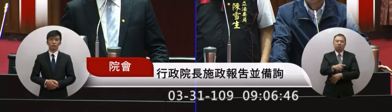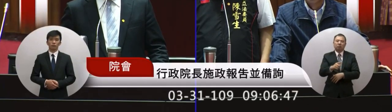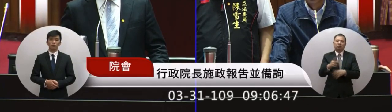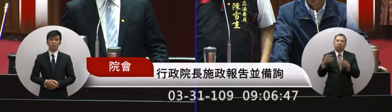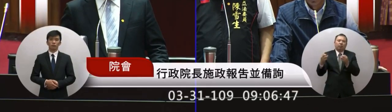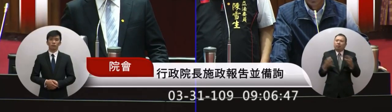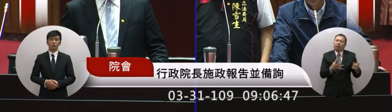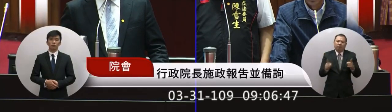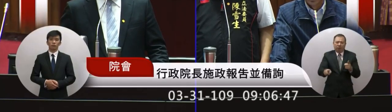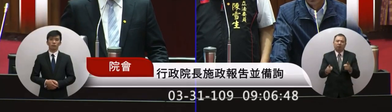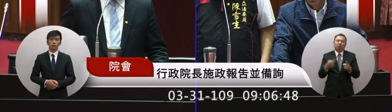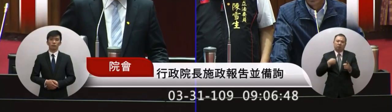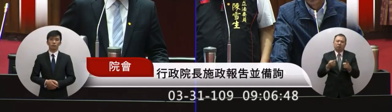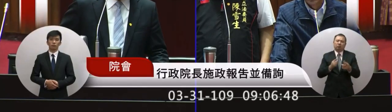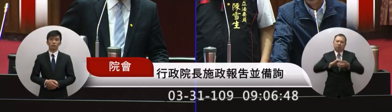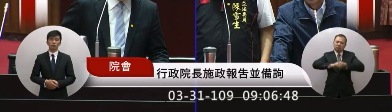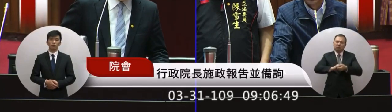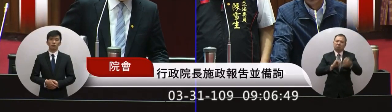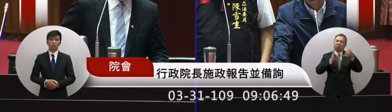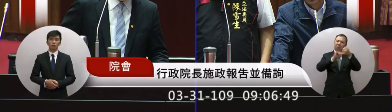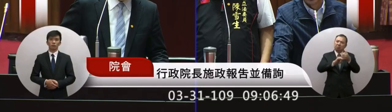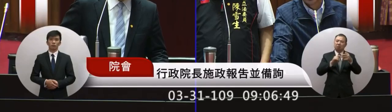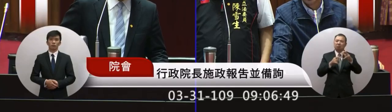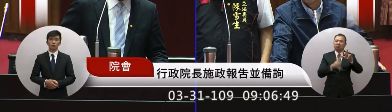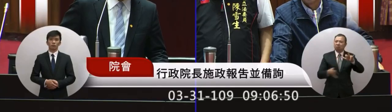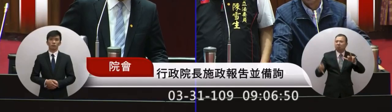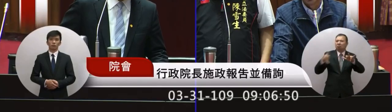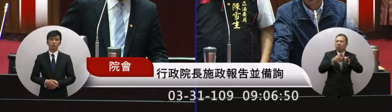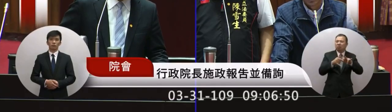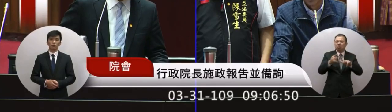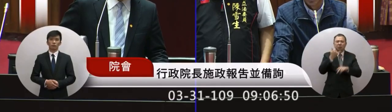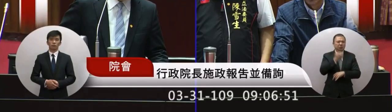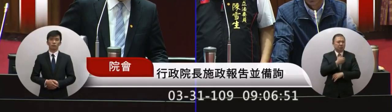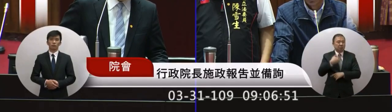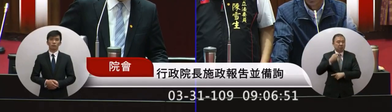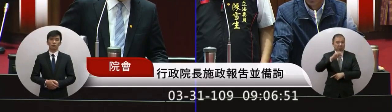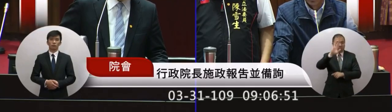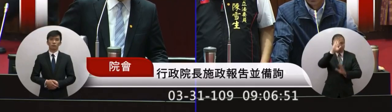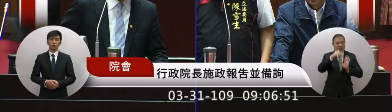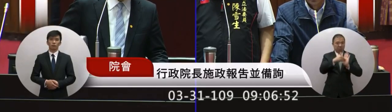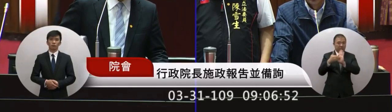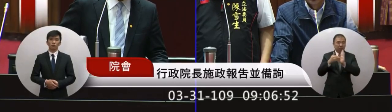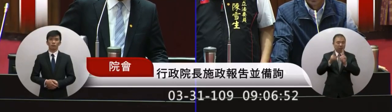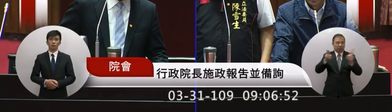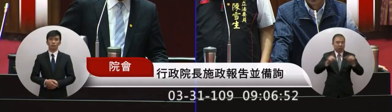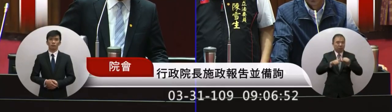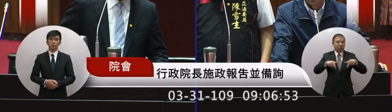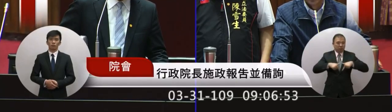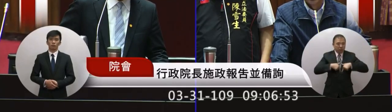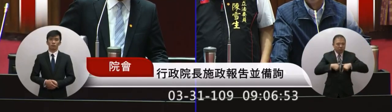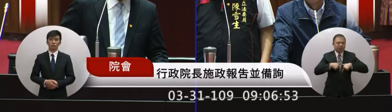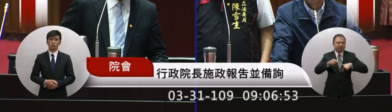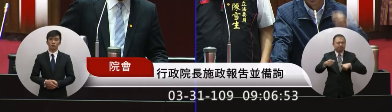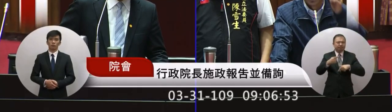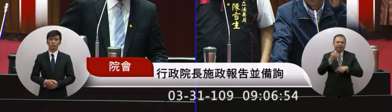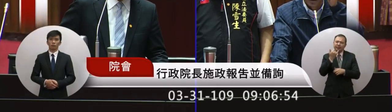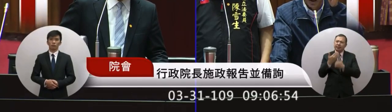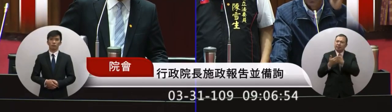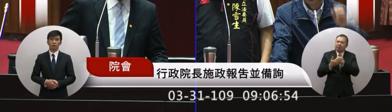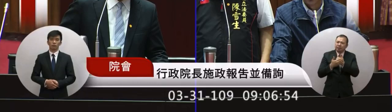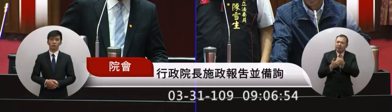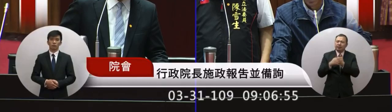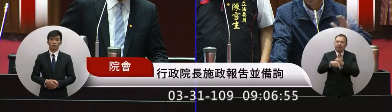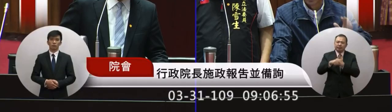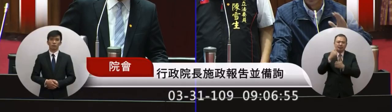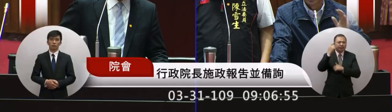法，所以这个可能要请疫情指挥中心那边就是做个比